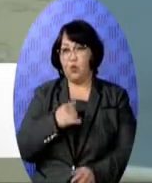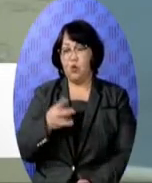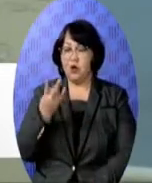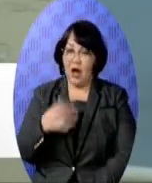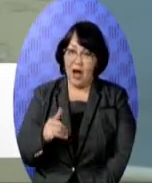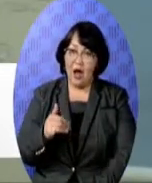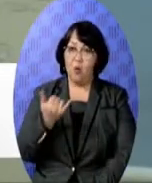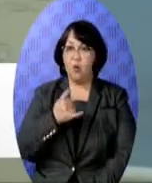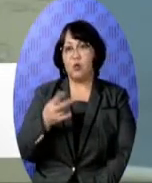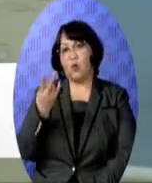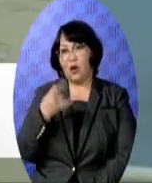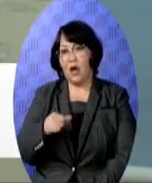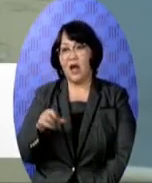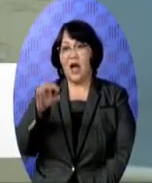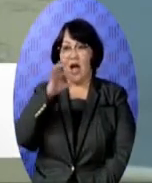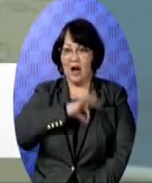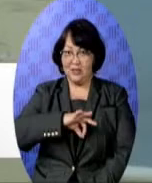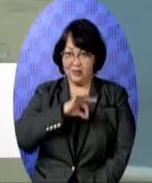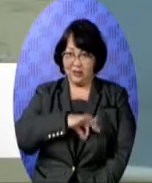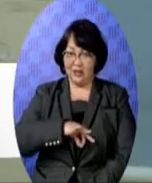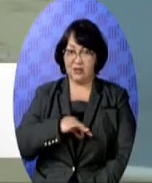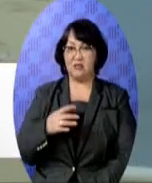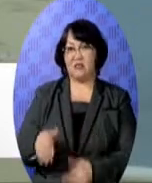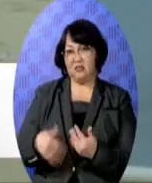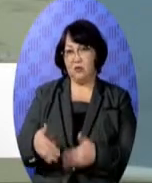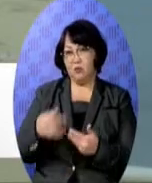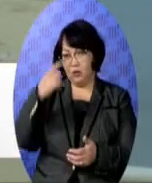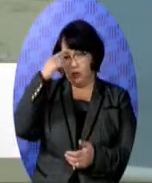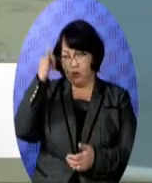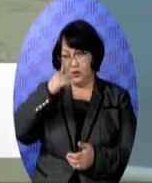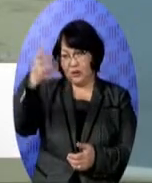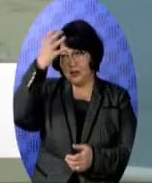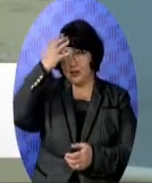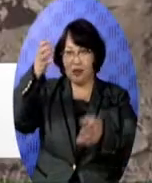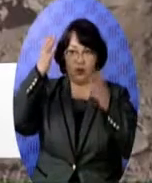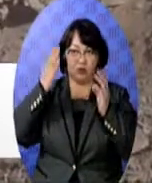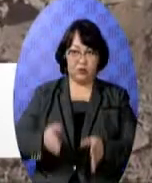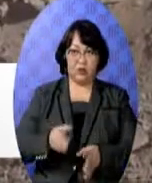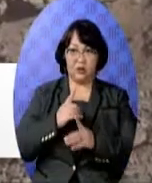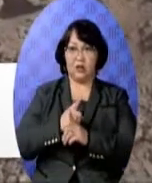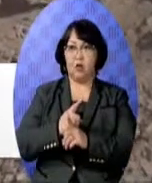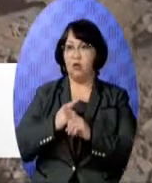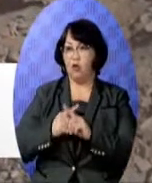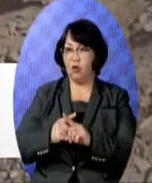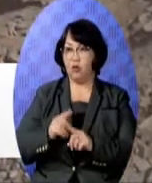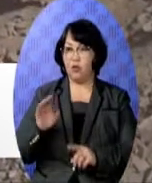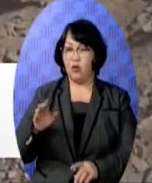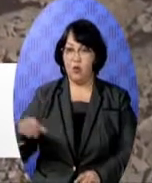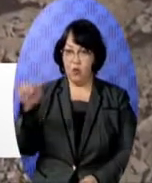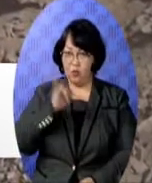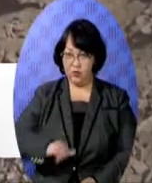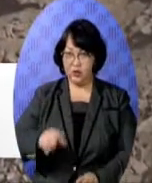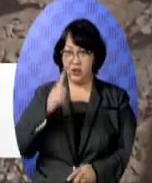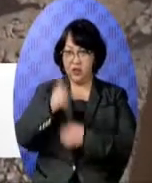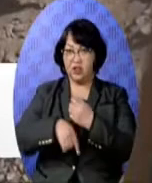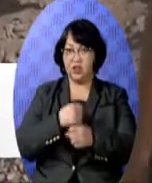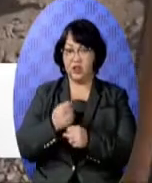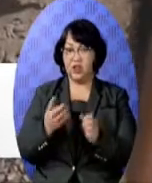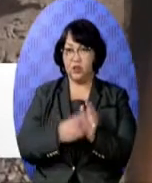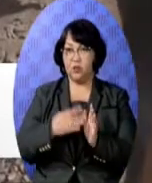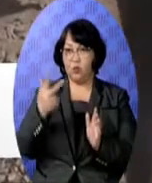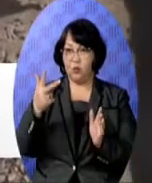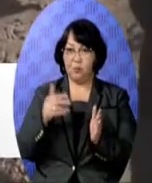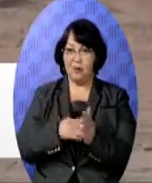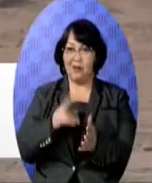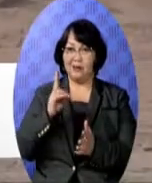нь бол хэрэглэх нь бол хэрэглэхийг бол Монгол Улсын засгийн газрын тогтоолоор бол хориглосон байдаг. Улсын хэмжээнд жилд 93,000 кг